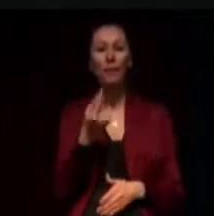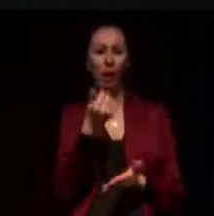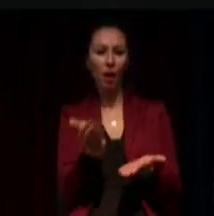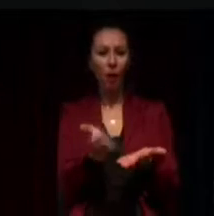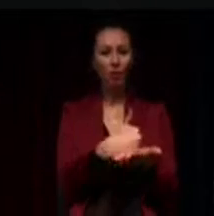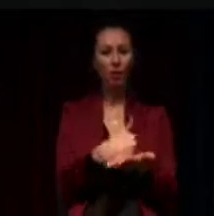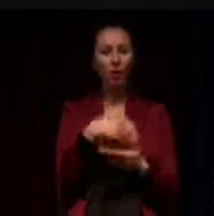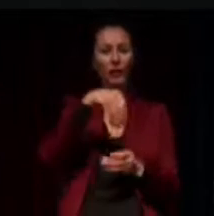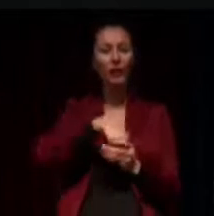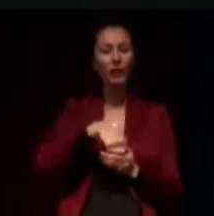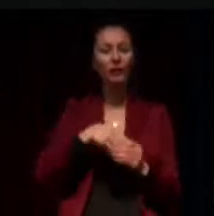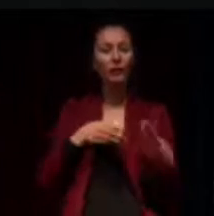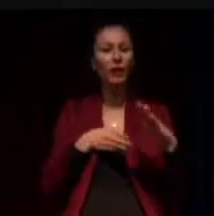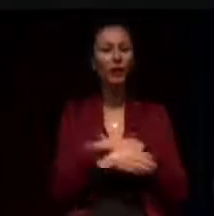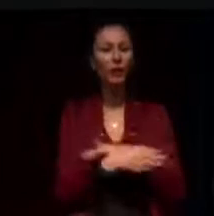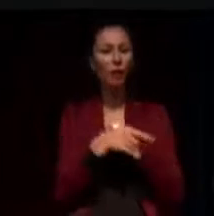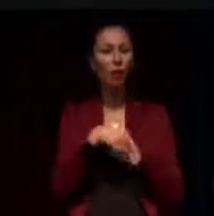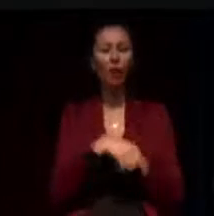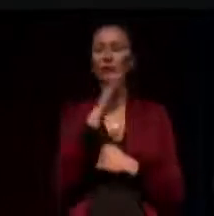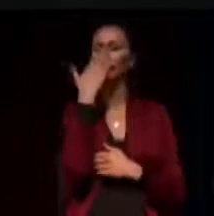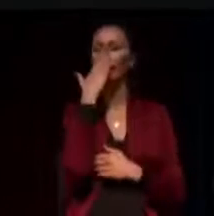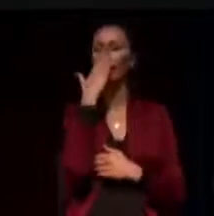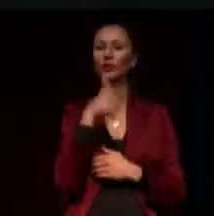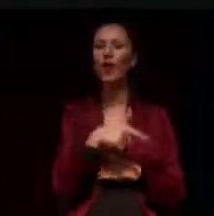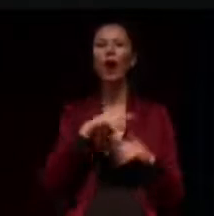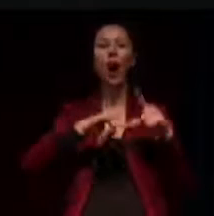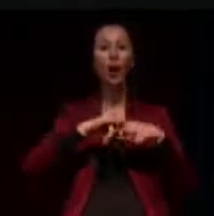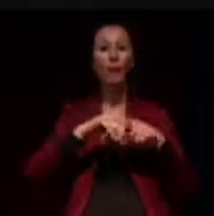giriyor. Yani sadece